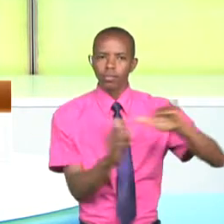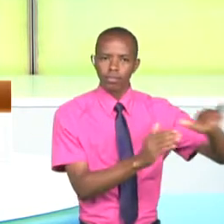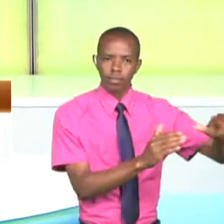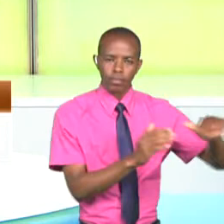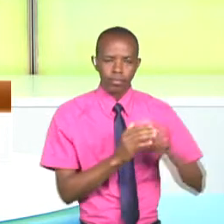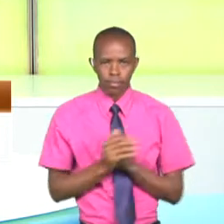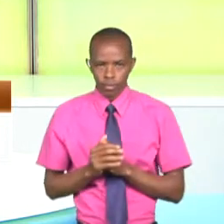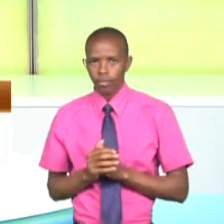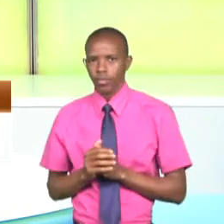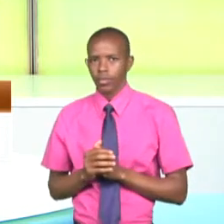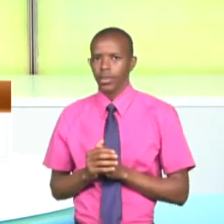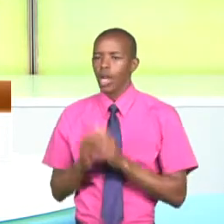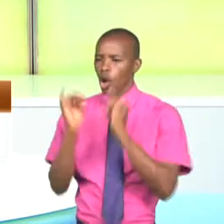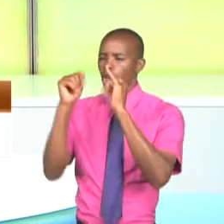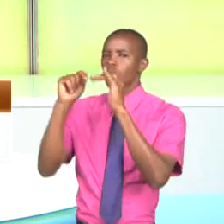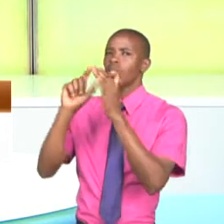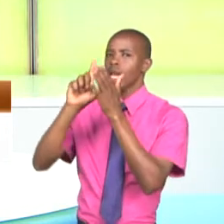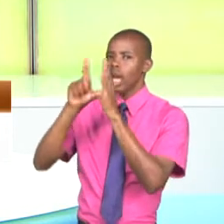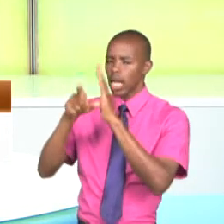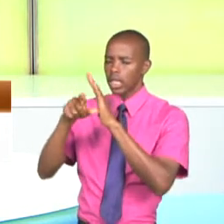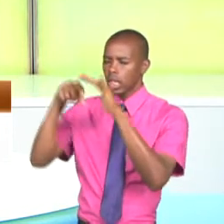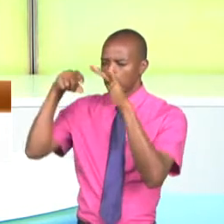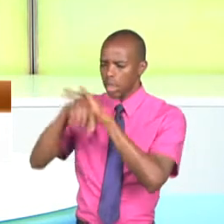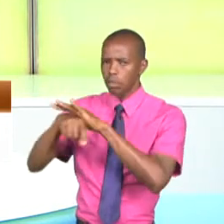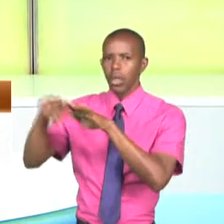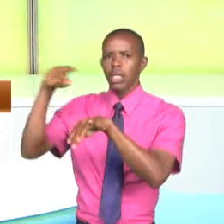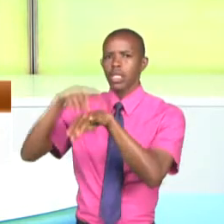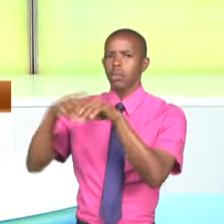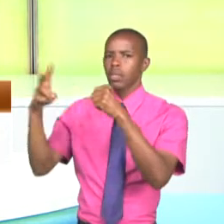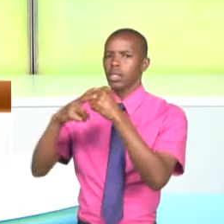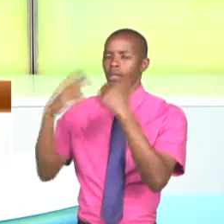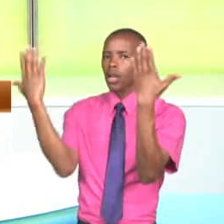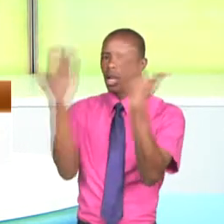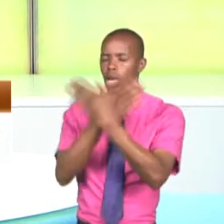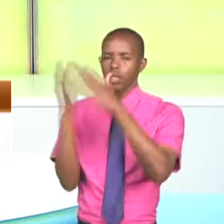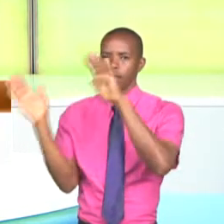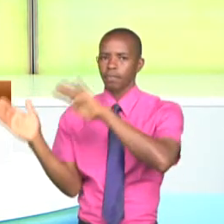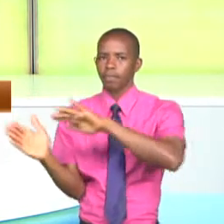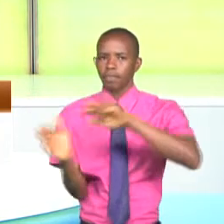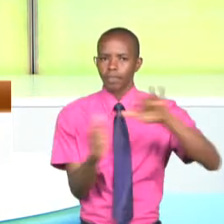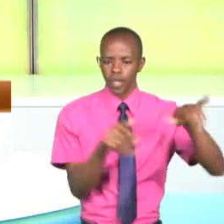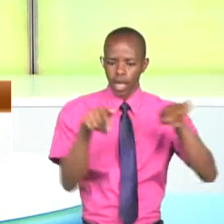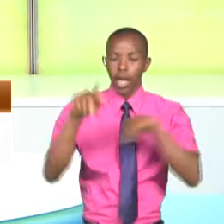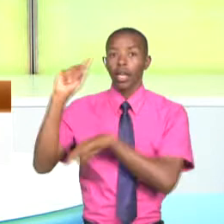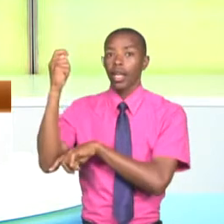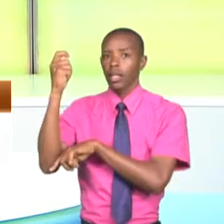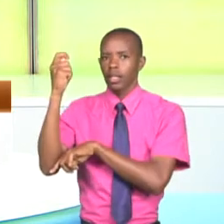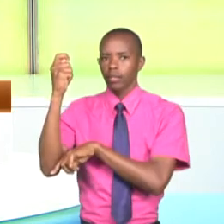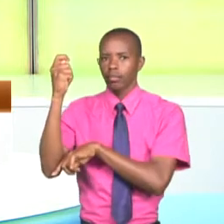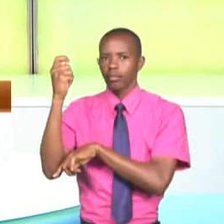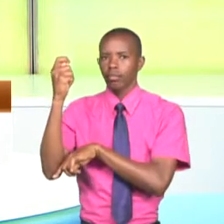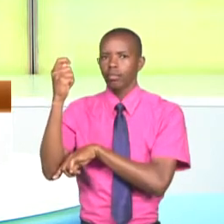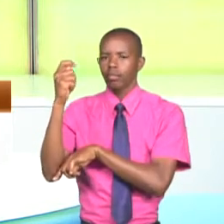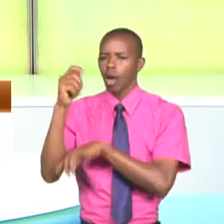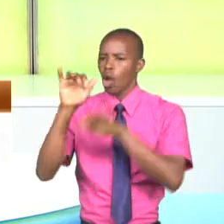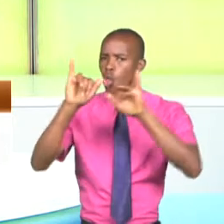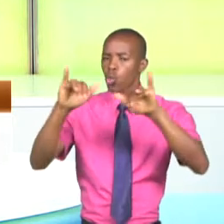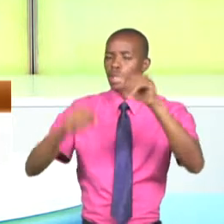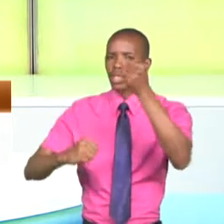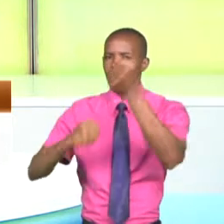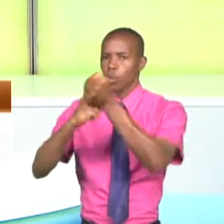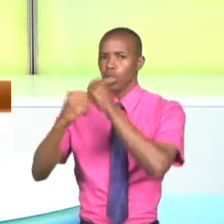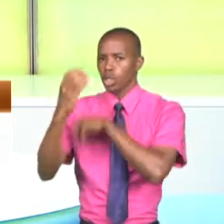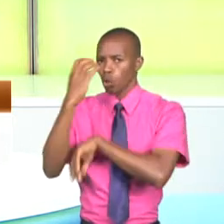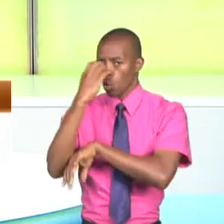kwa undani itakuwa inakuja kwako mida ya saa 1. Tutoke Marekani sasa turejee humu nchini, ambapo wandani wa naibu rais William